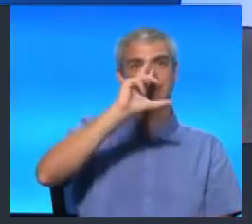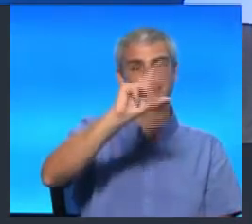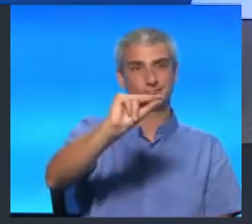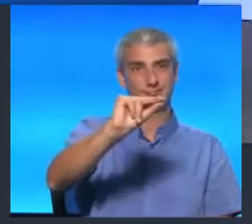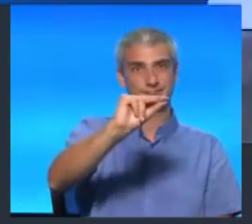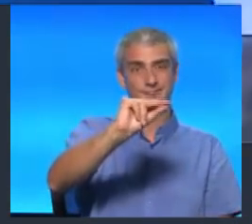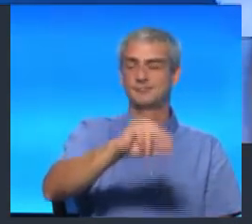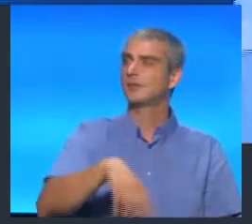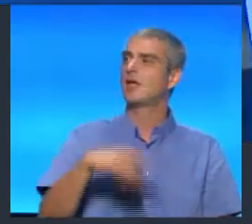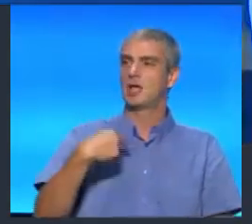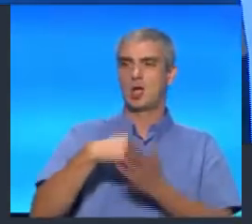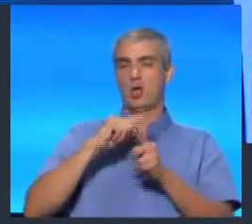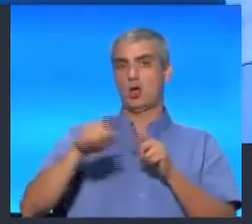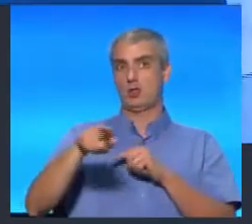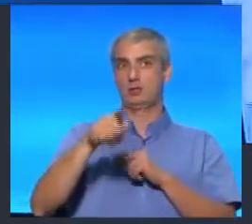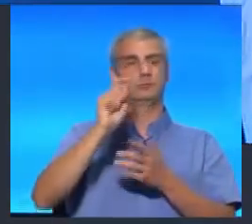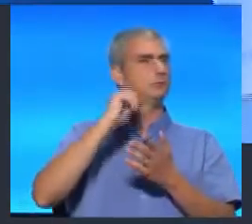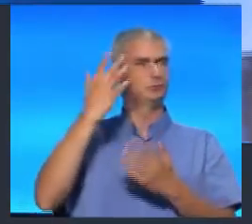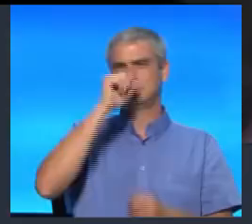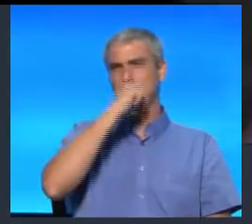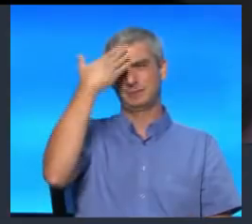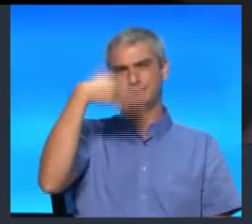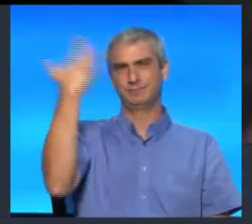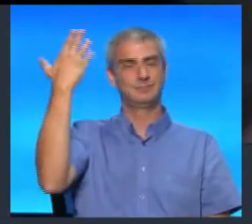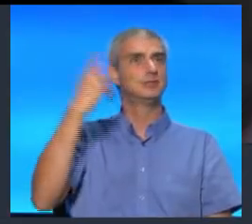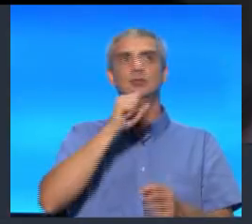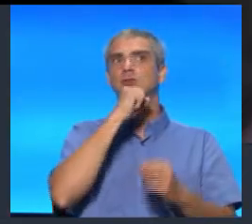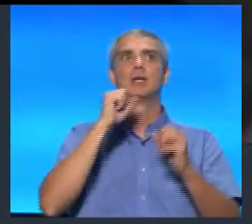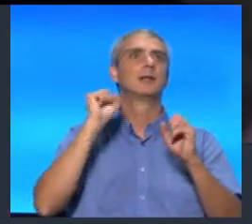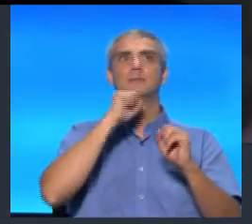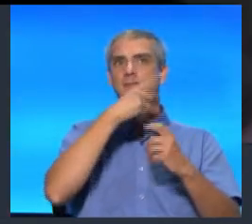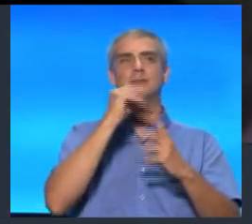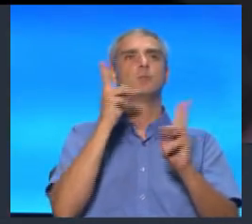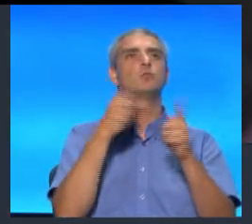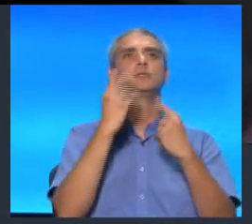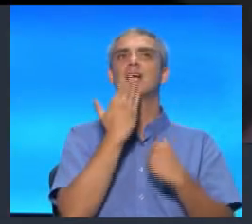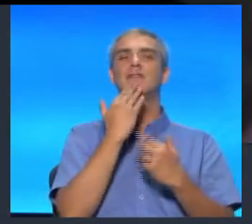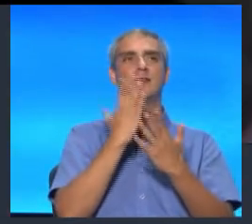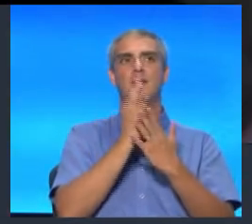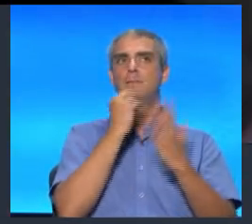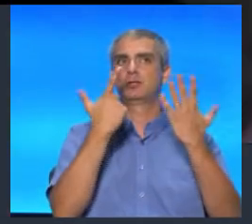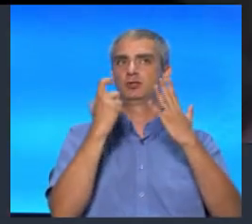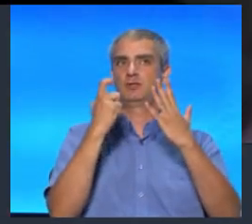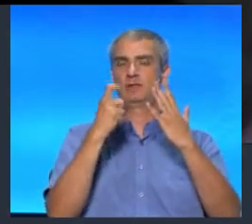החודש תחגוג הזמרת החתומה על שירים רבים שהפכו לנכסי צאן ברזל במוזיקה העברית 70. כבר